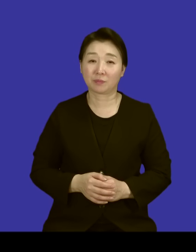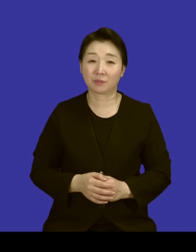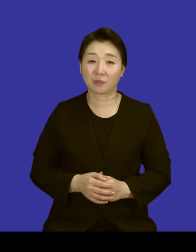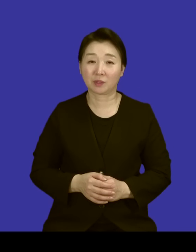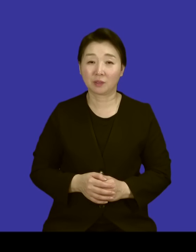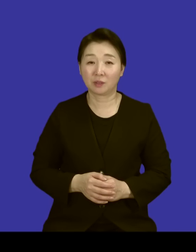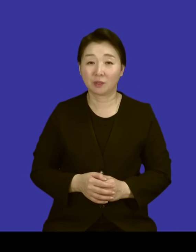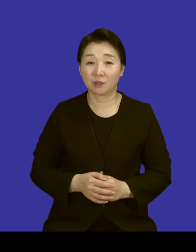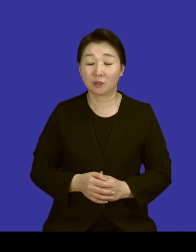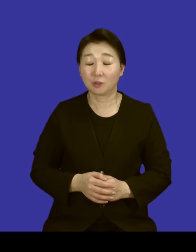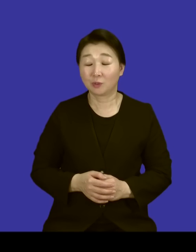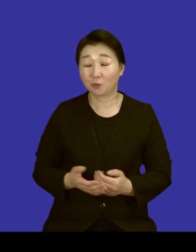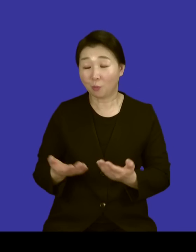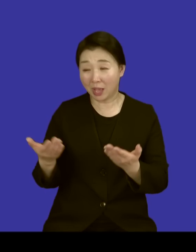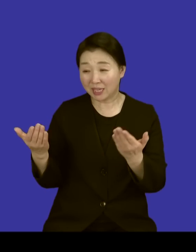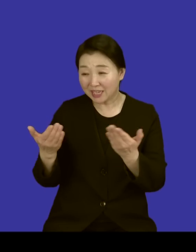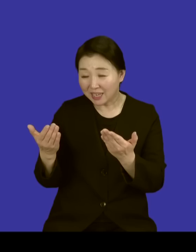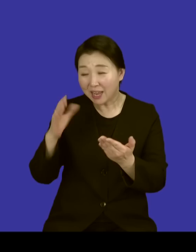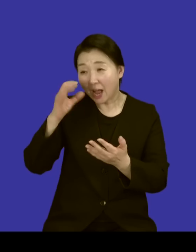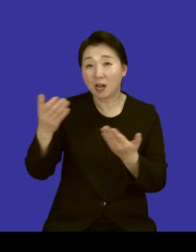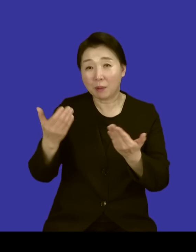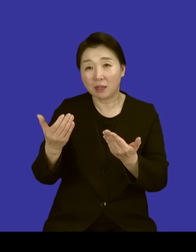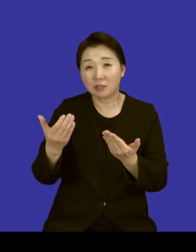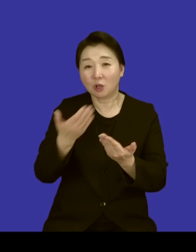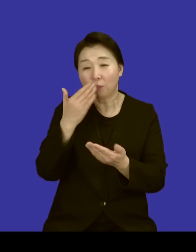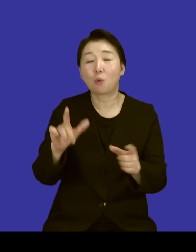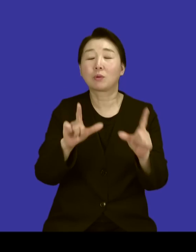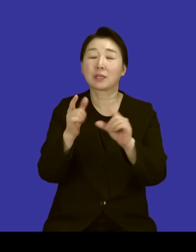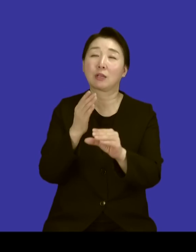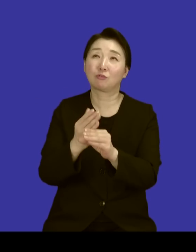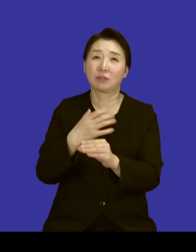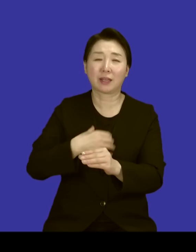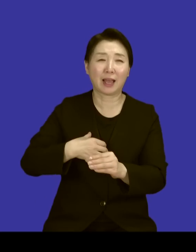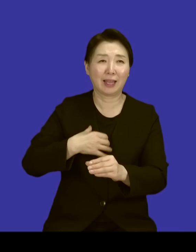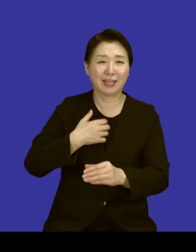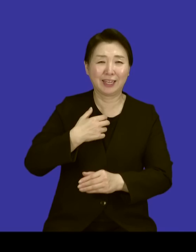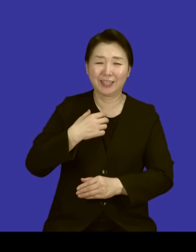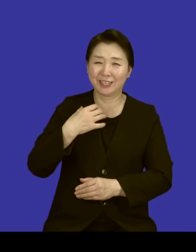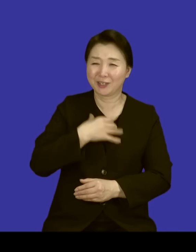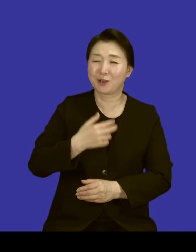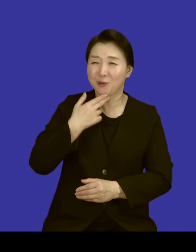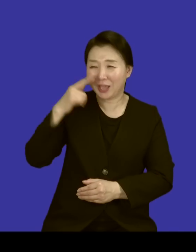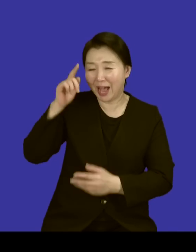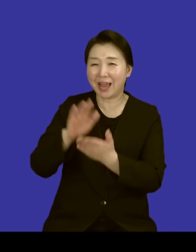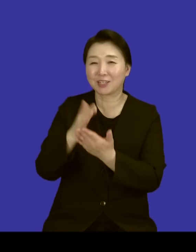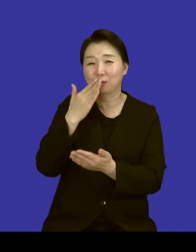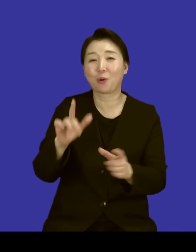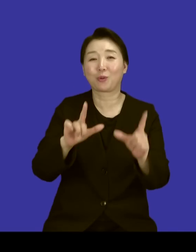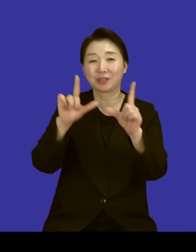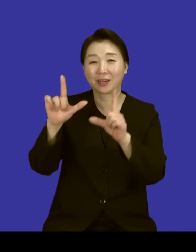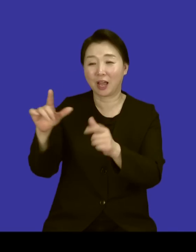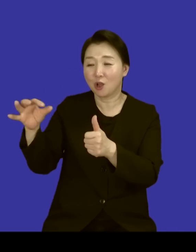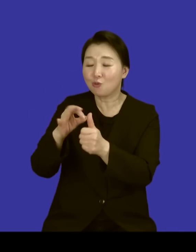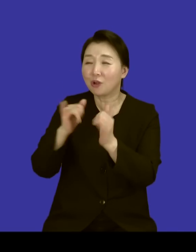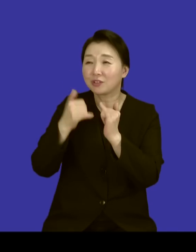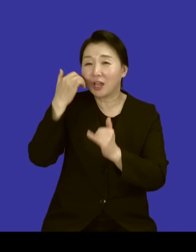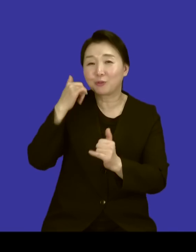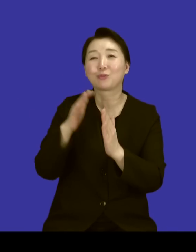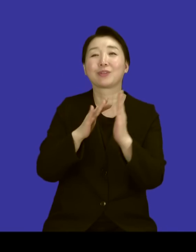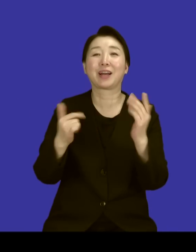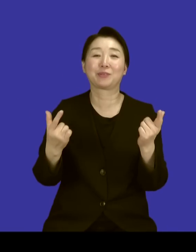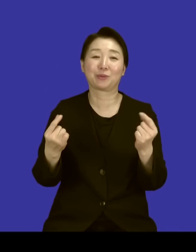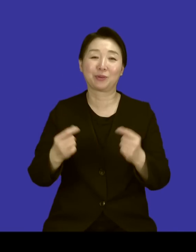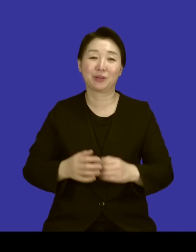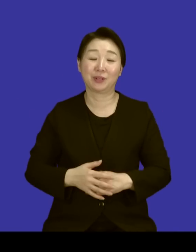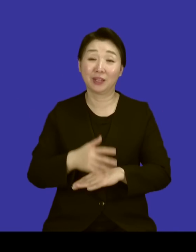지중해 알바도 하고 뭐 이렇게 저렇게 해서 먹고 살아요. 제가 근심하지 않게. 이게 사실은 제일 큰 후원자는 저희 가족이죠. 네.